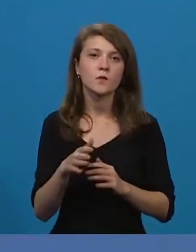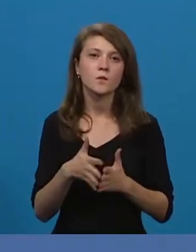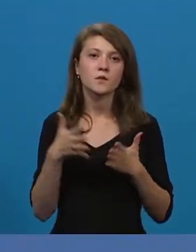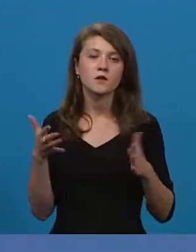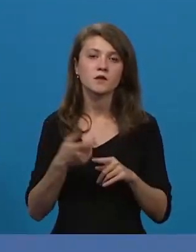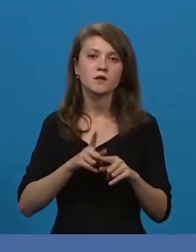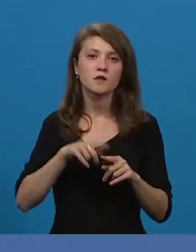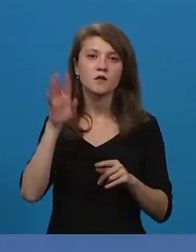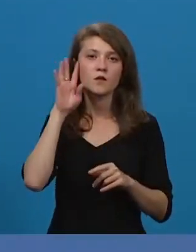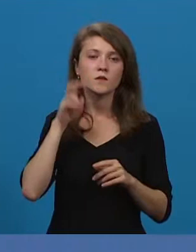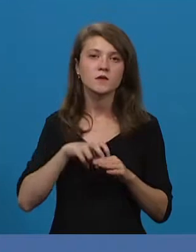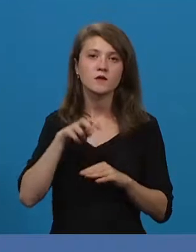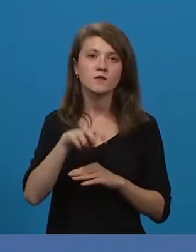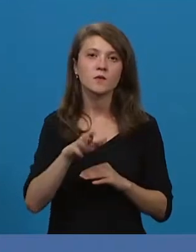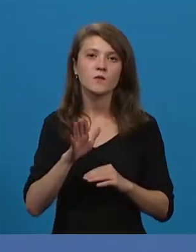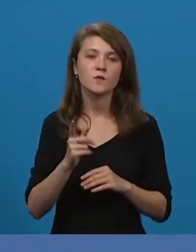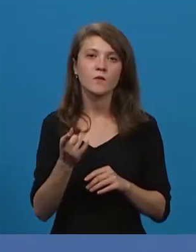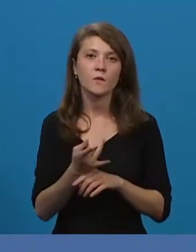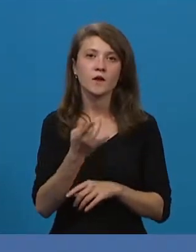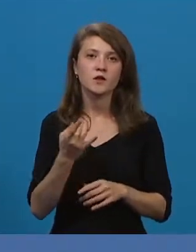цих хлопців стрибатимуть вперше.